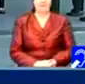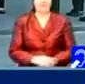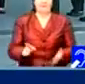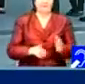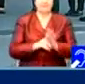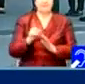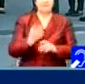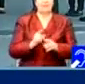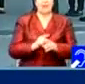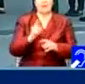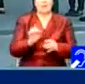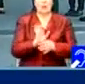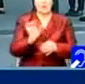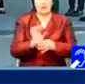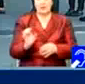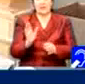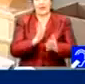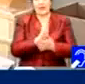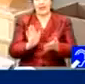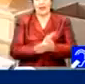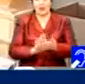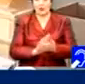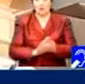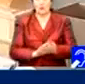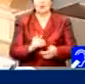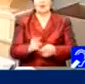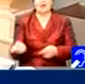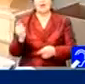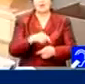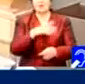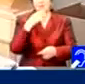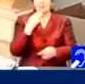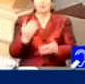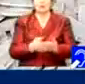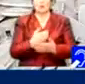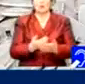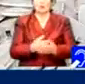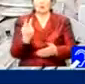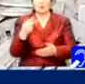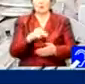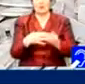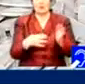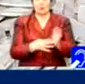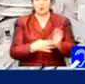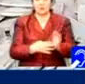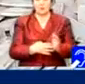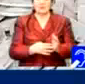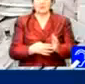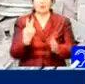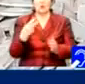Început ca o platformă pentru producătorii eco, dar și cei artizanali, târgul ecolocal a venit cu mai multe noutăți în sezonul 2019. În